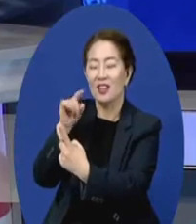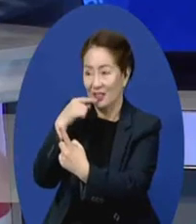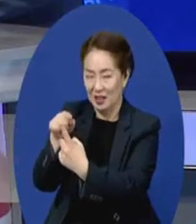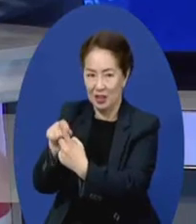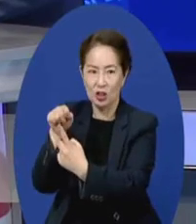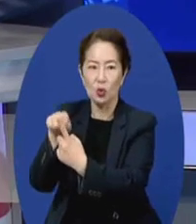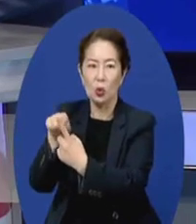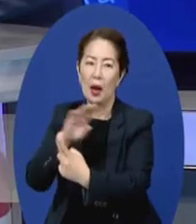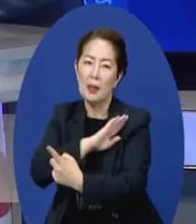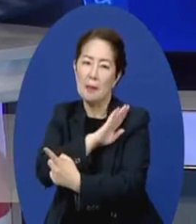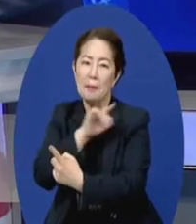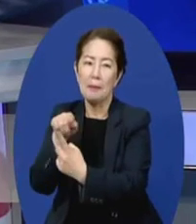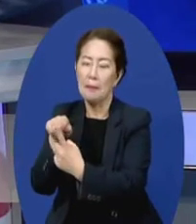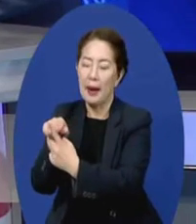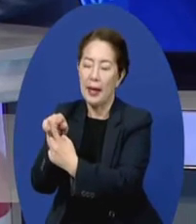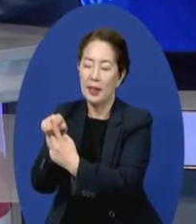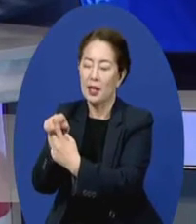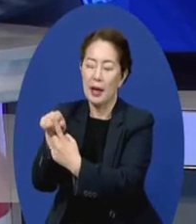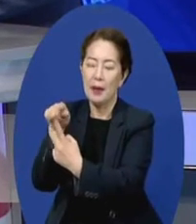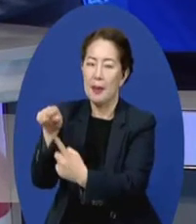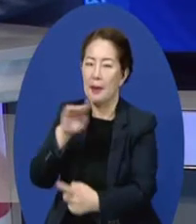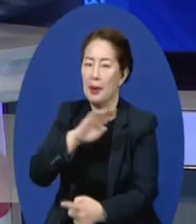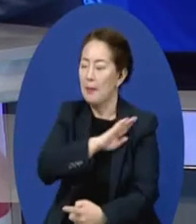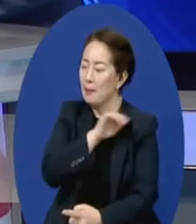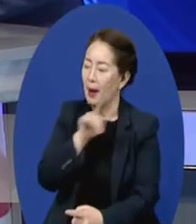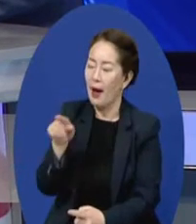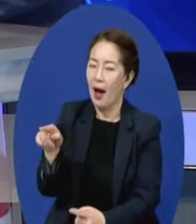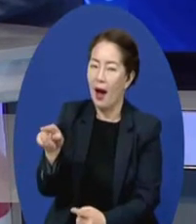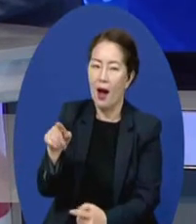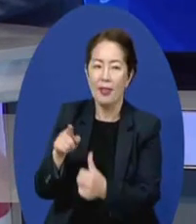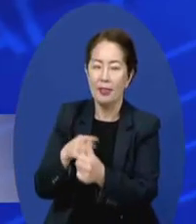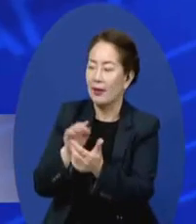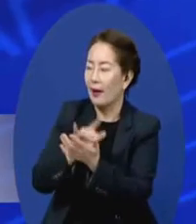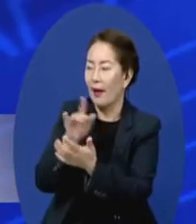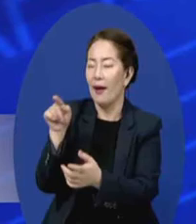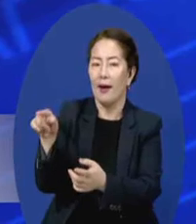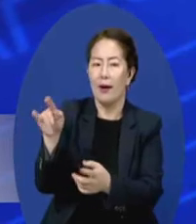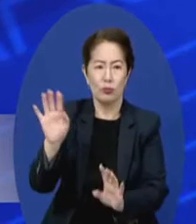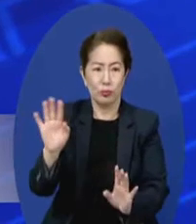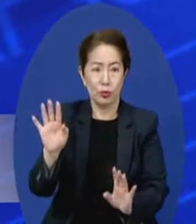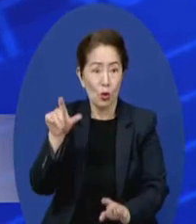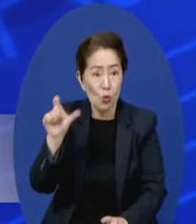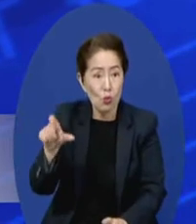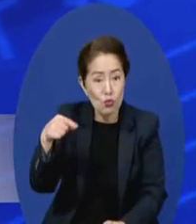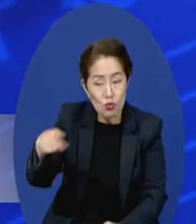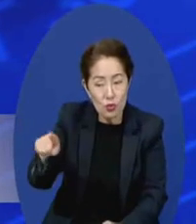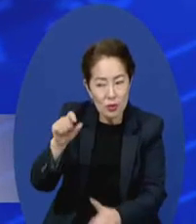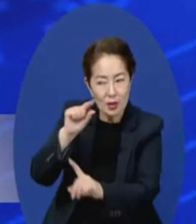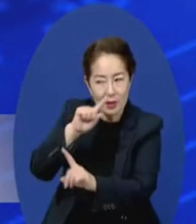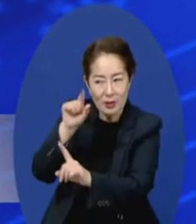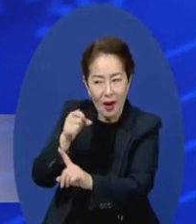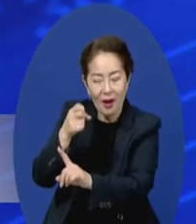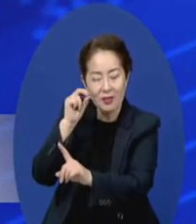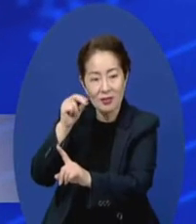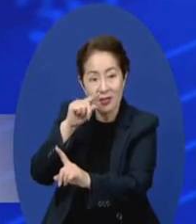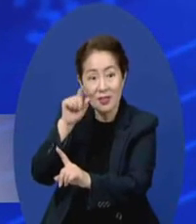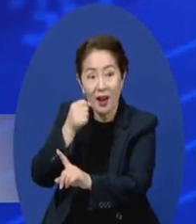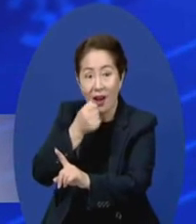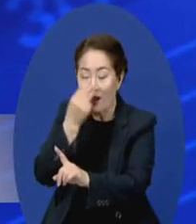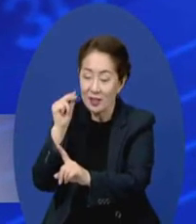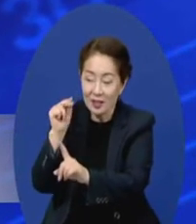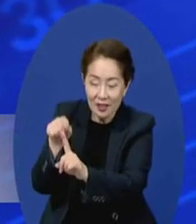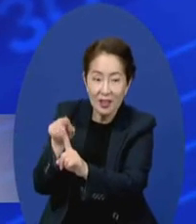тэр хүн одоо тийм баян юм уу? Эсвэл тэр хүн тийм нэр алдартай гэж бол дурсагддаггүй. Хүн ямар зан чанартай, ямар хүн байсан нь энэ хорвоо дэлхийд